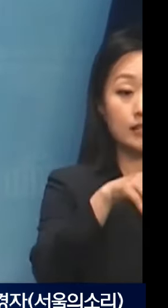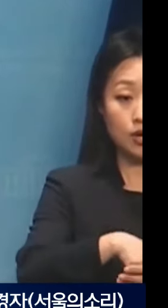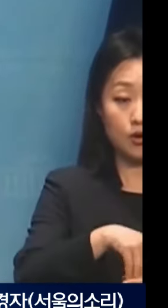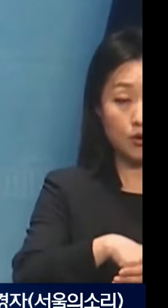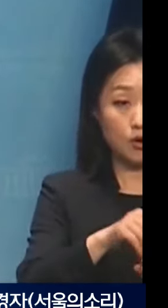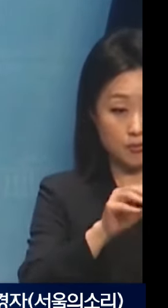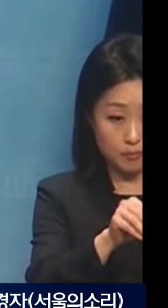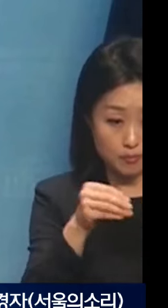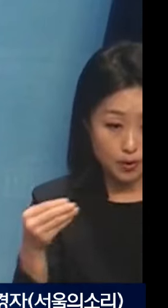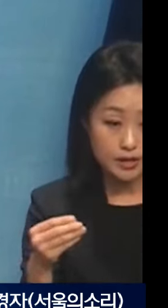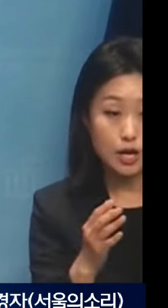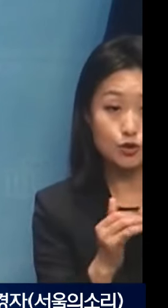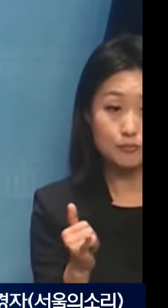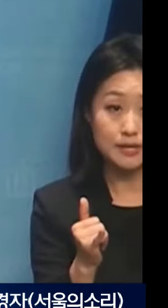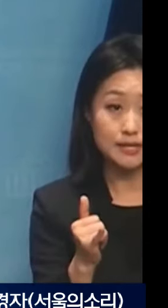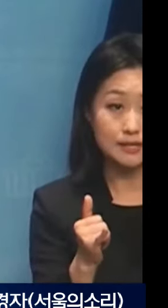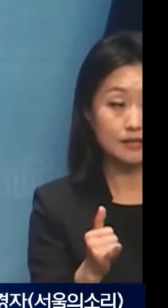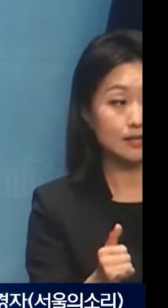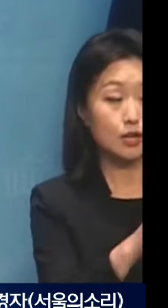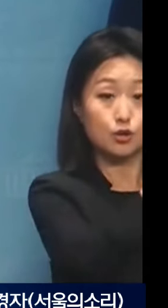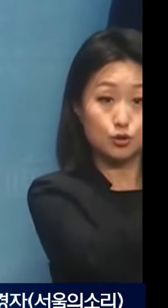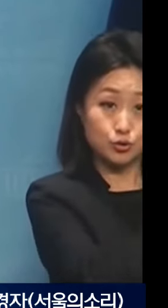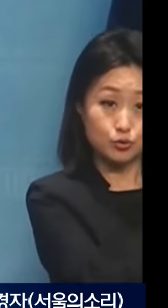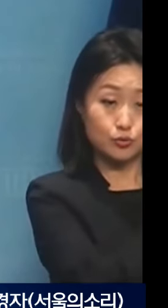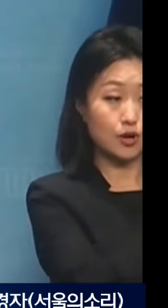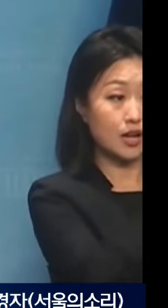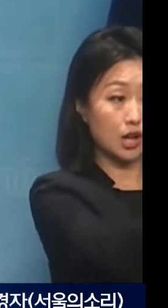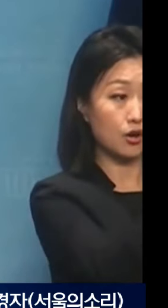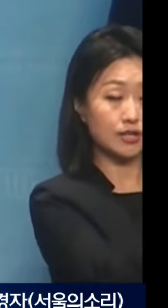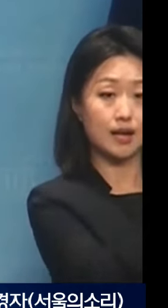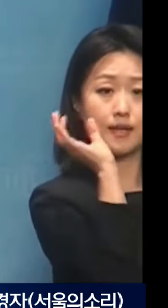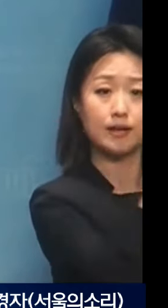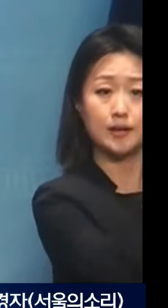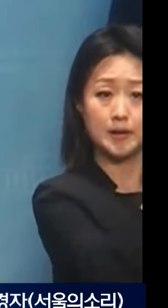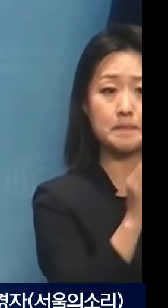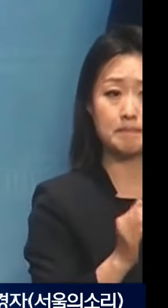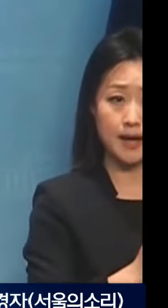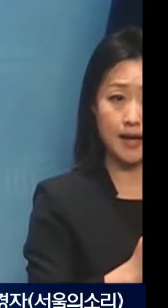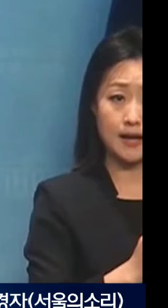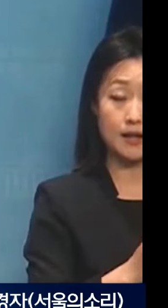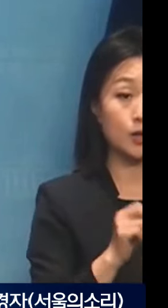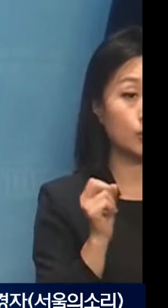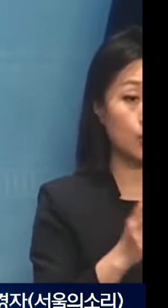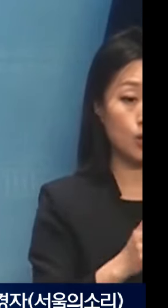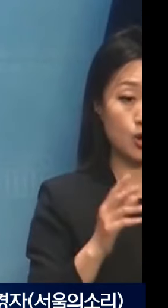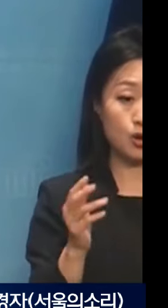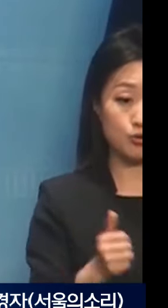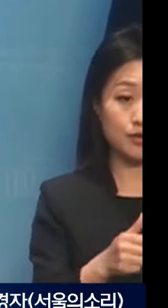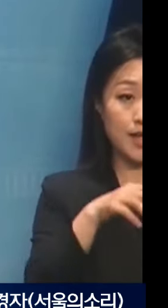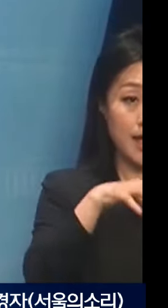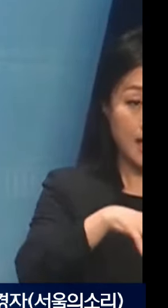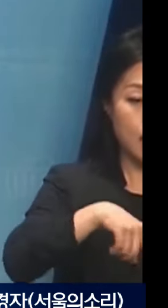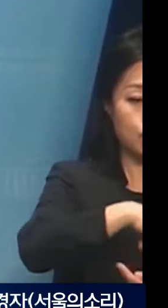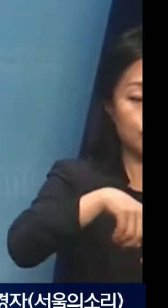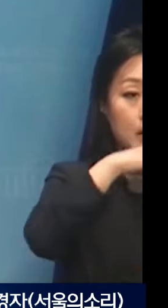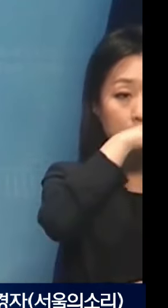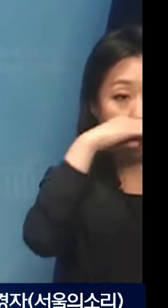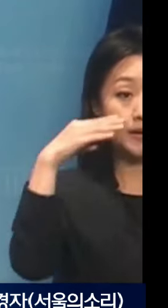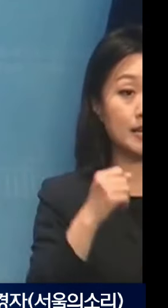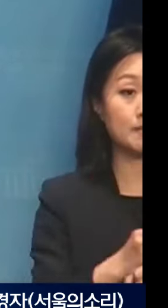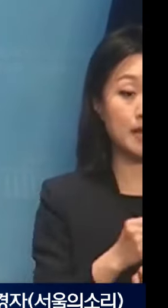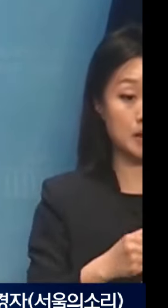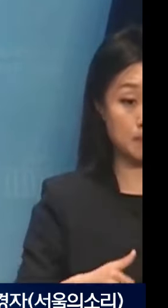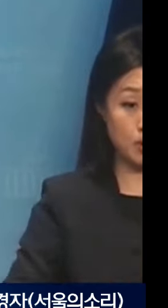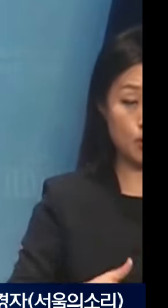국민은 지금의 윤석열 정권과 여당에게 준엄한 꾸짖음을 내렸습니다. 동시에 국회의 정상화가 필요하다는 것이